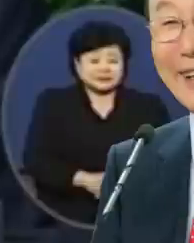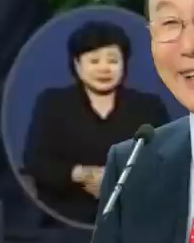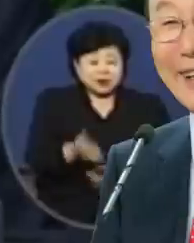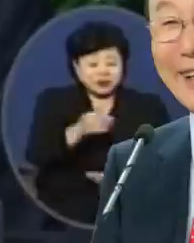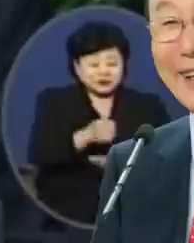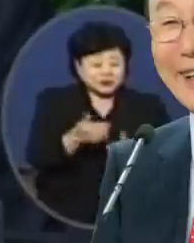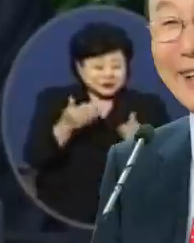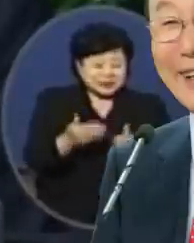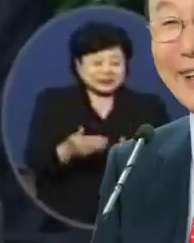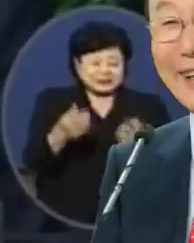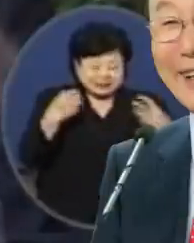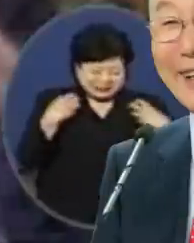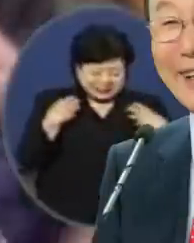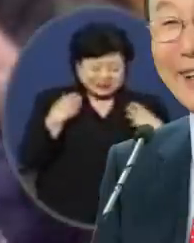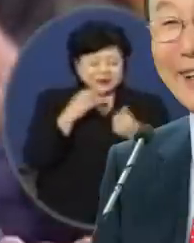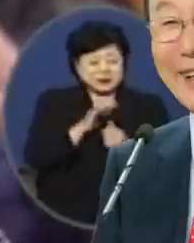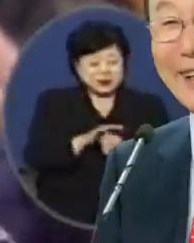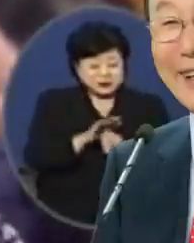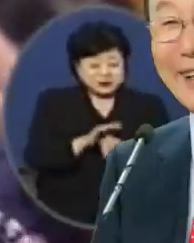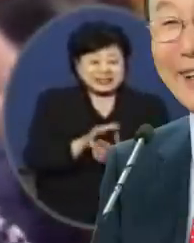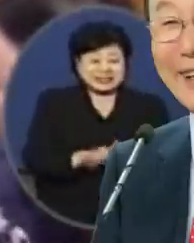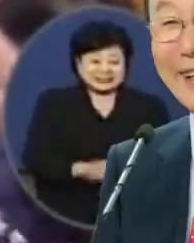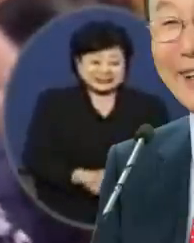그러면 주님께서 책임져 주시겠습니다.